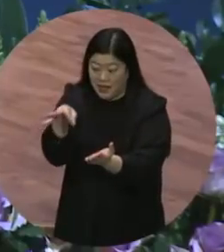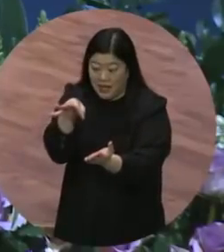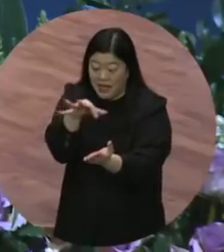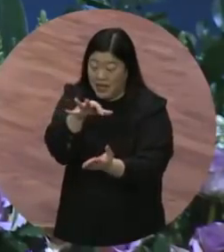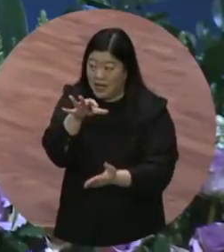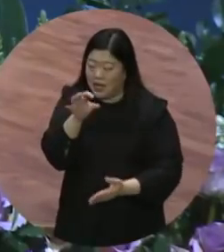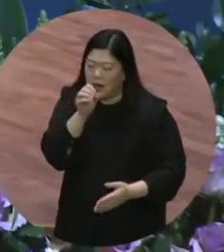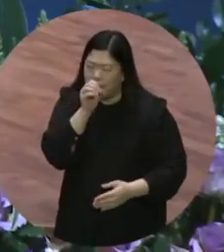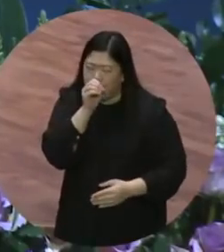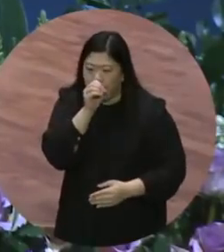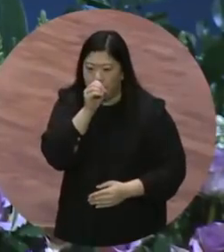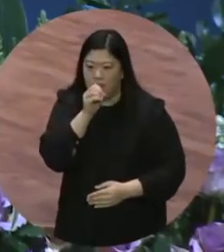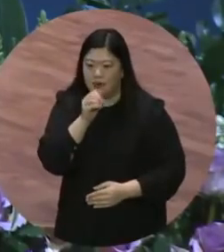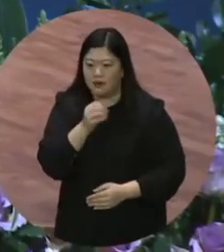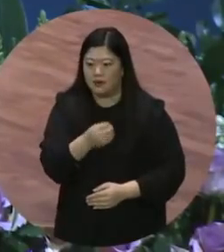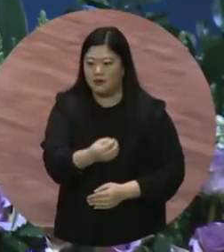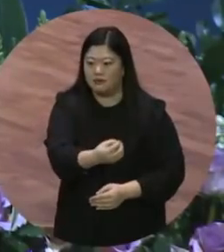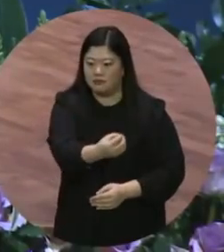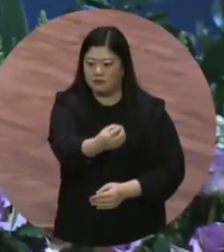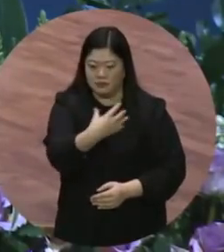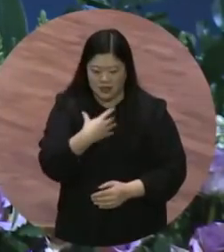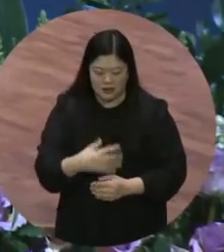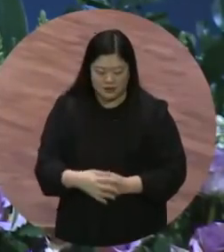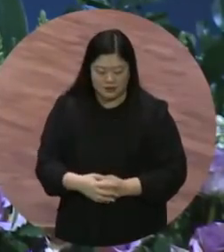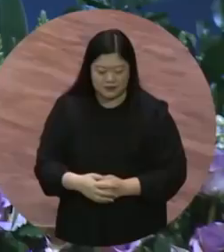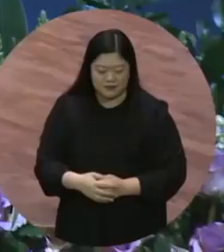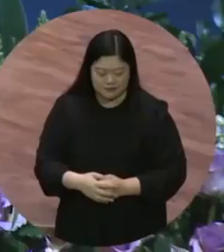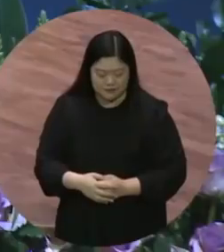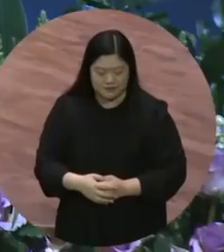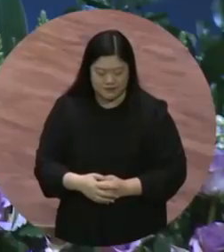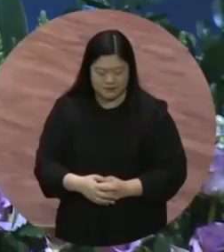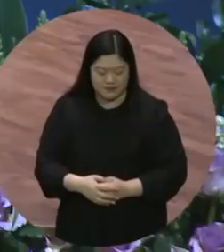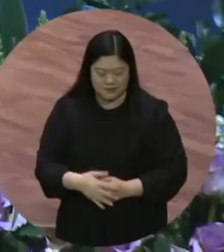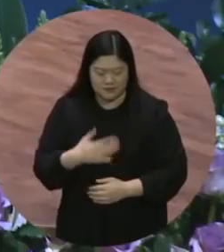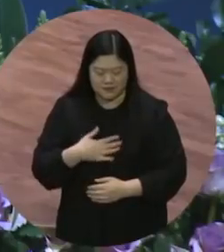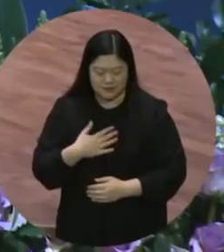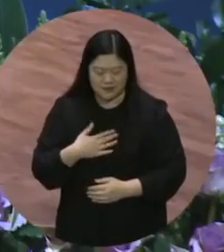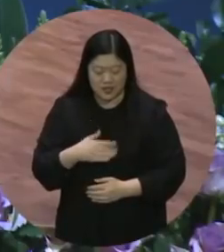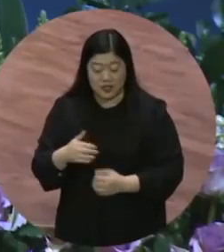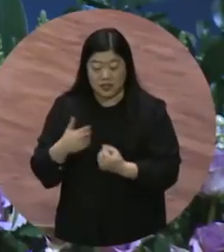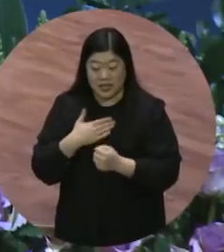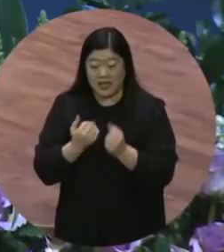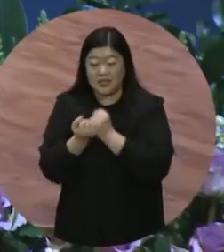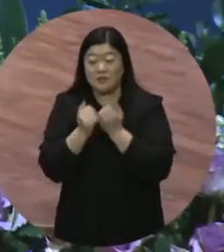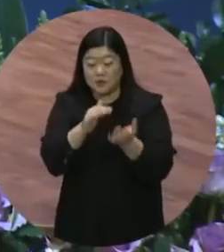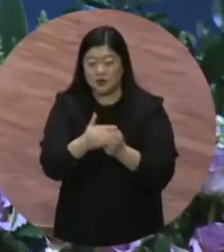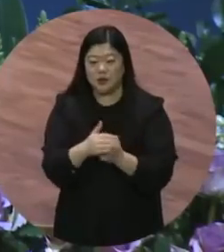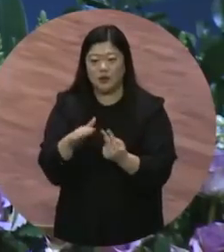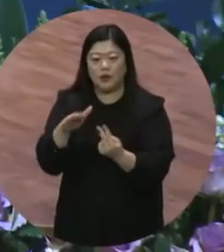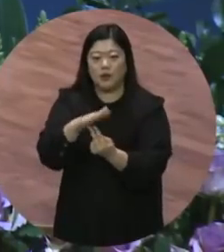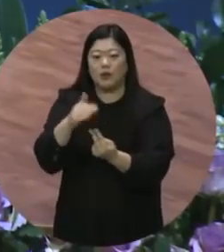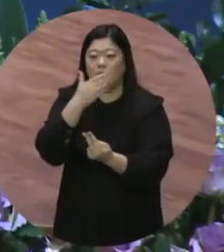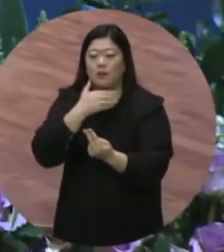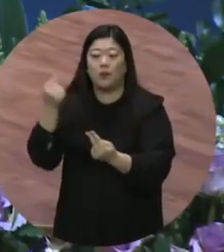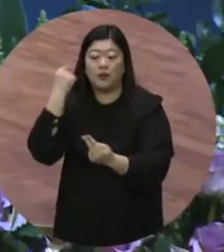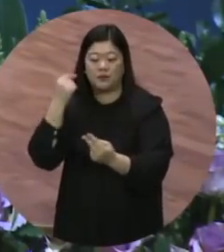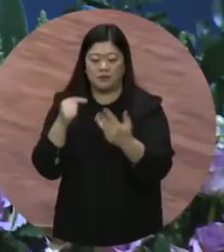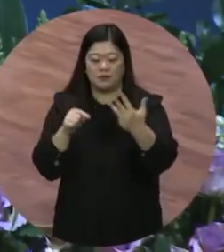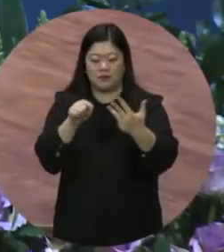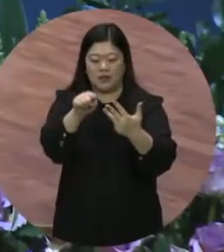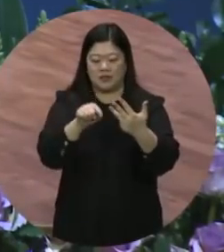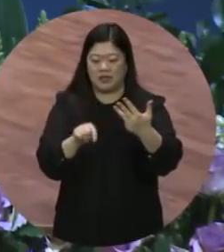저는 이분의 얘기를 들으면서 요한복음 8장 32절의 말씀이 생각나서 진리가